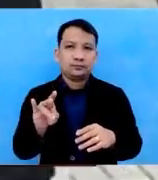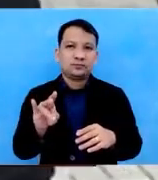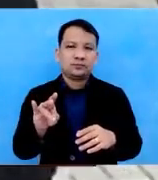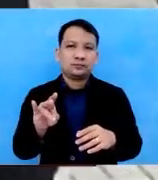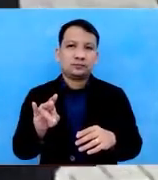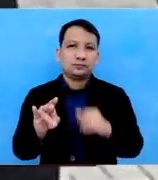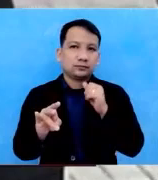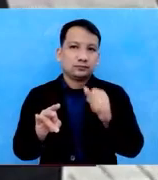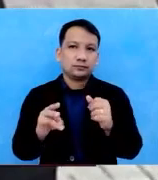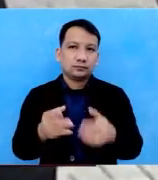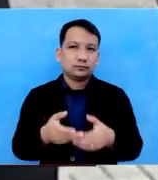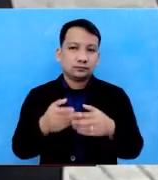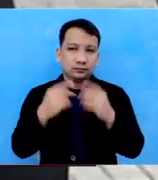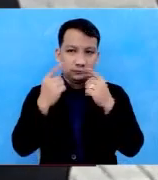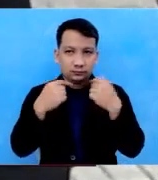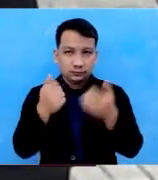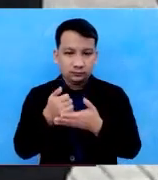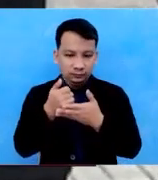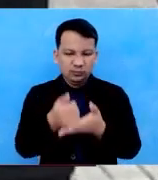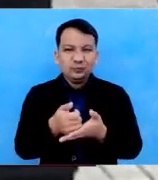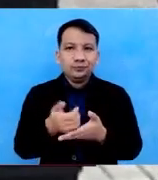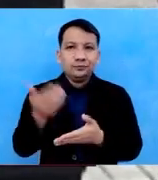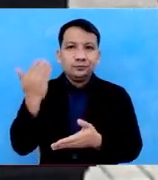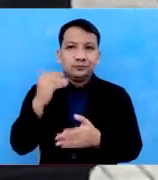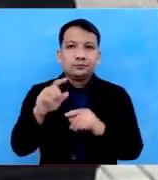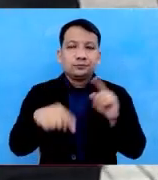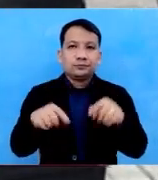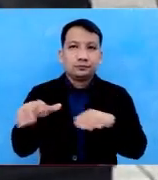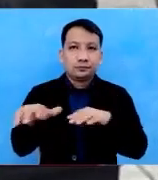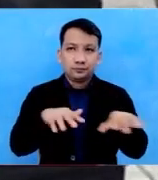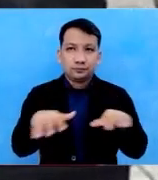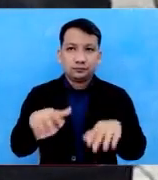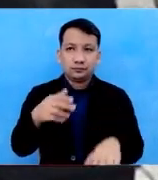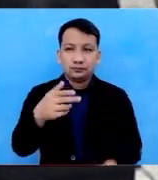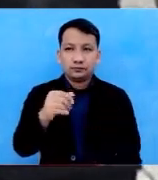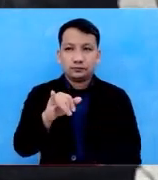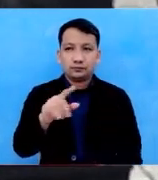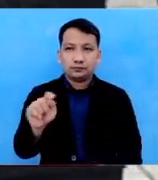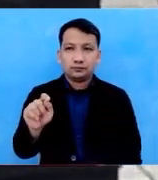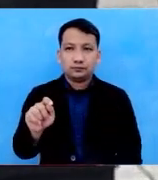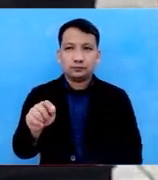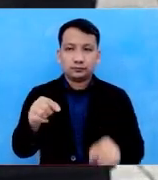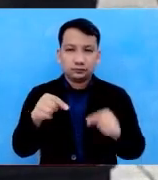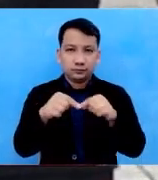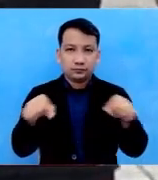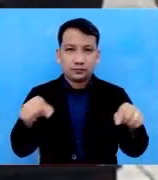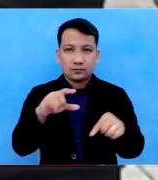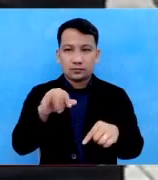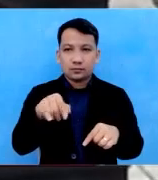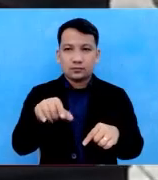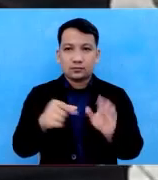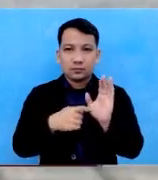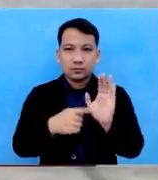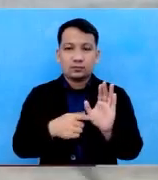siya sa Mexico, nakatulong kundi pati sa mga lindol sa Haiti at Ecuador. Present si Frida nang ipakita sa